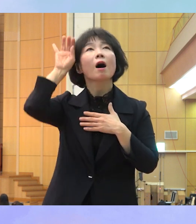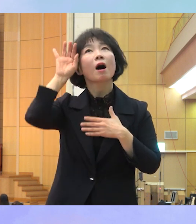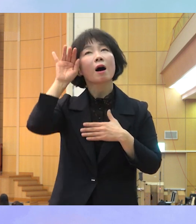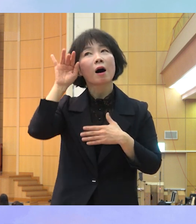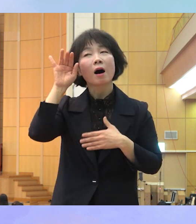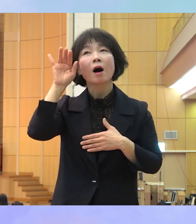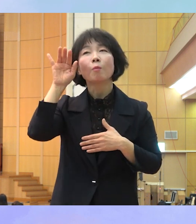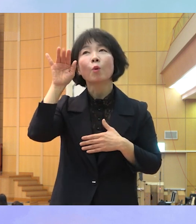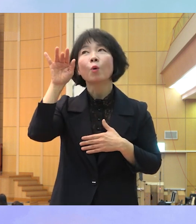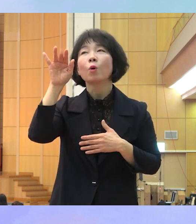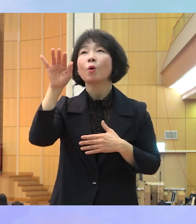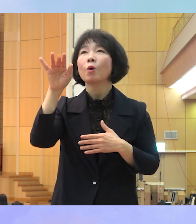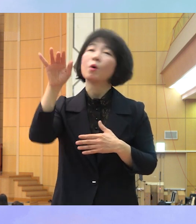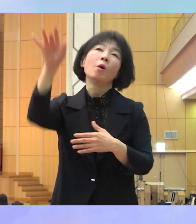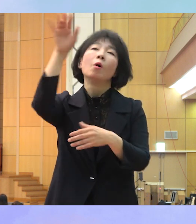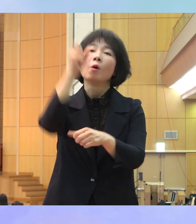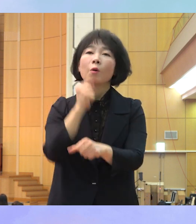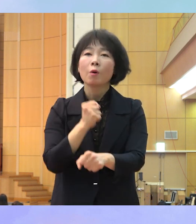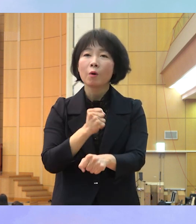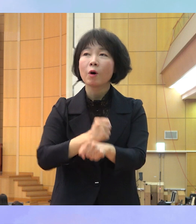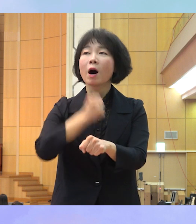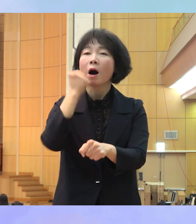심히